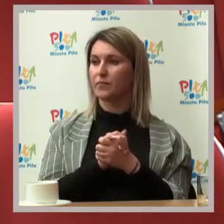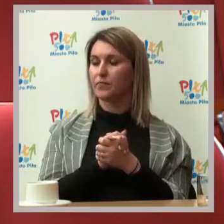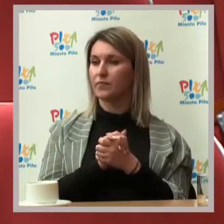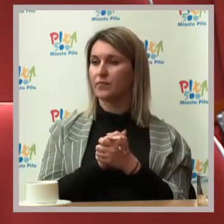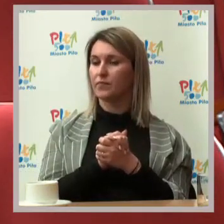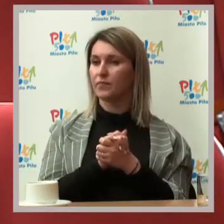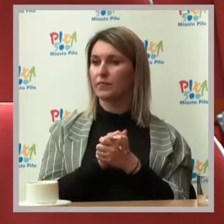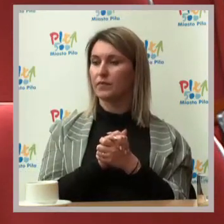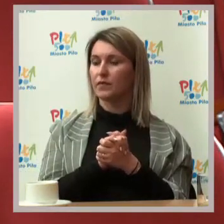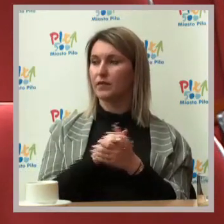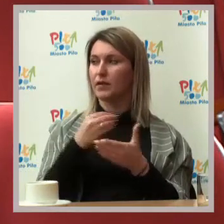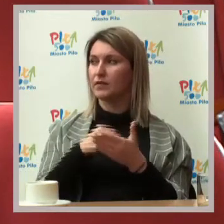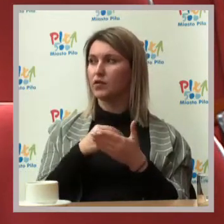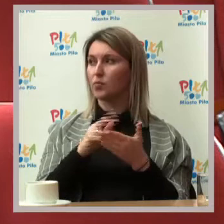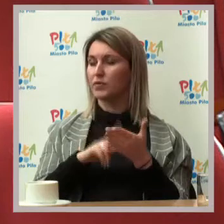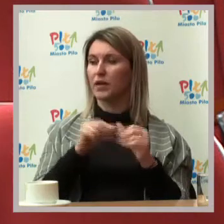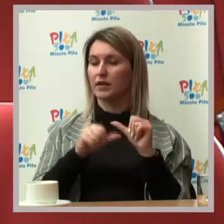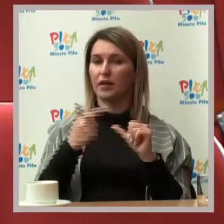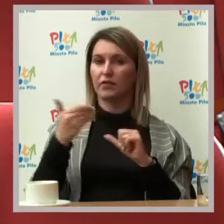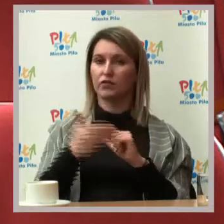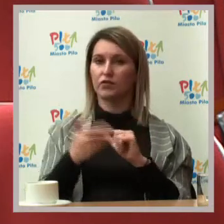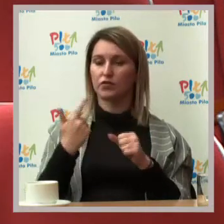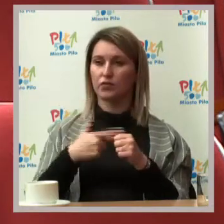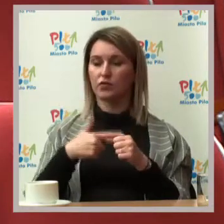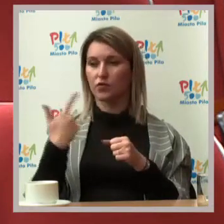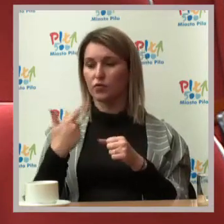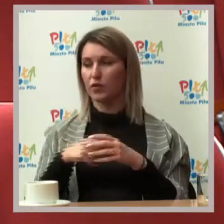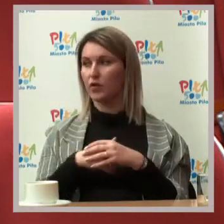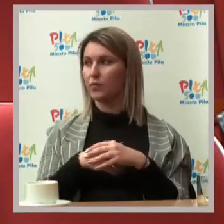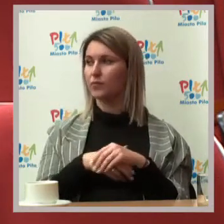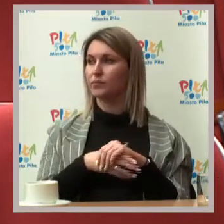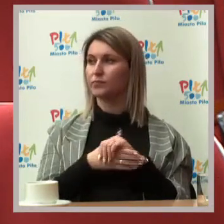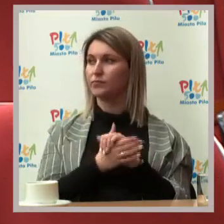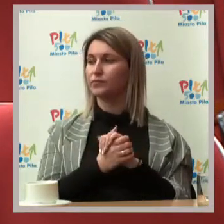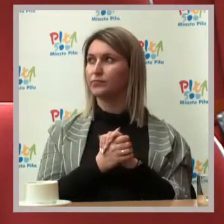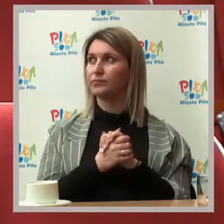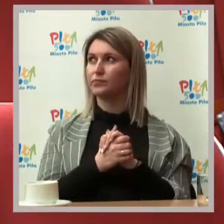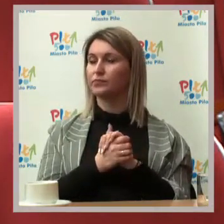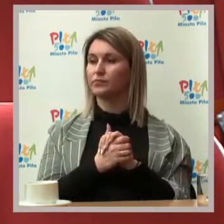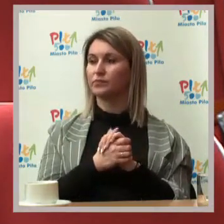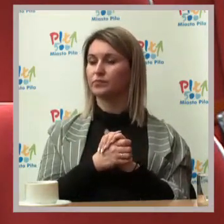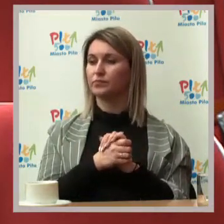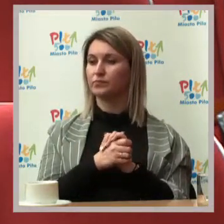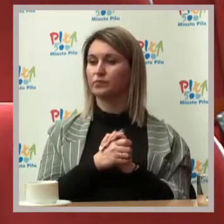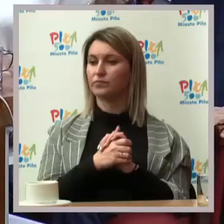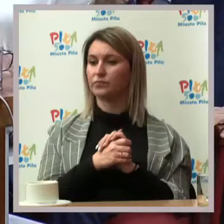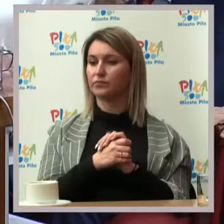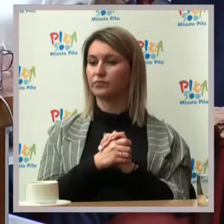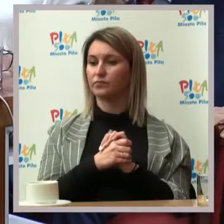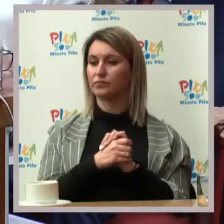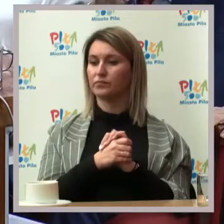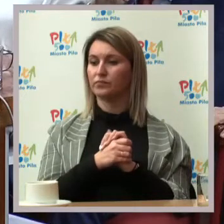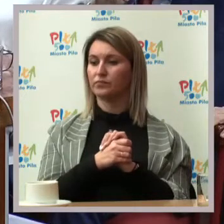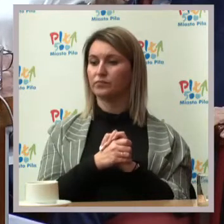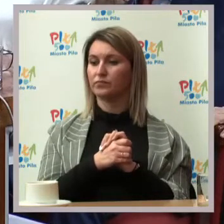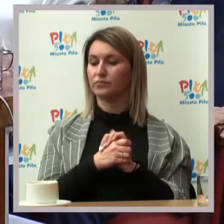zakupu nakładów w latach do roku 2022. W związku z tym, że odpowiednie środki finansowe zostały zapisane w budżecie odpowiednio w